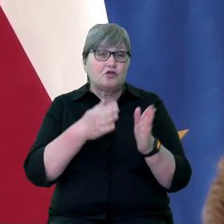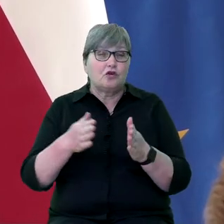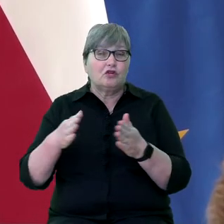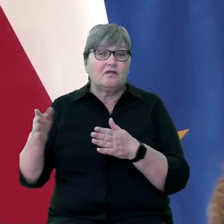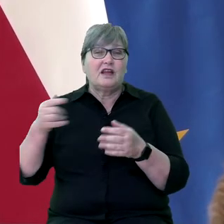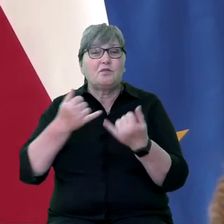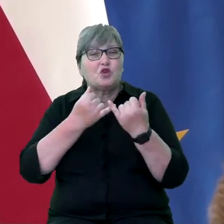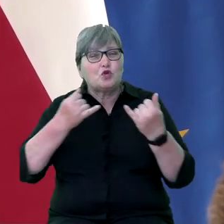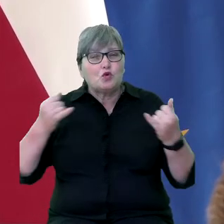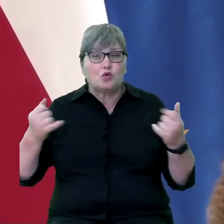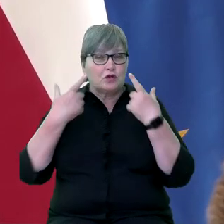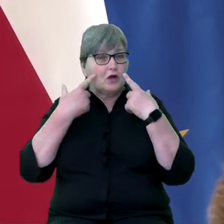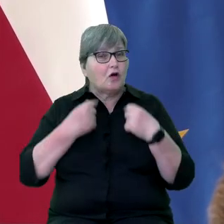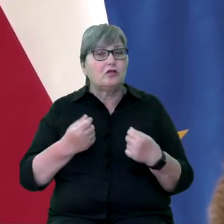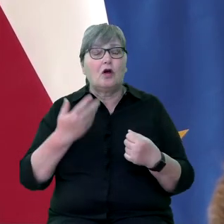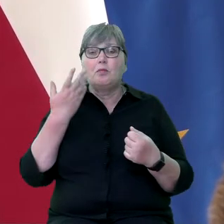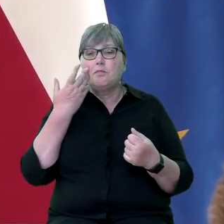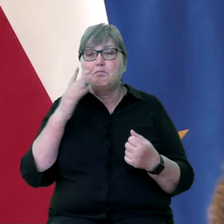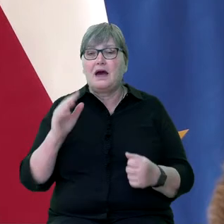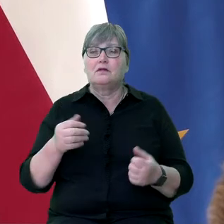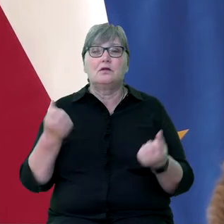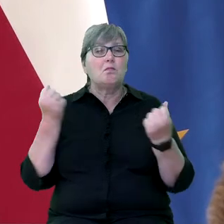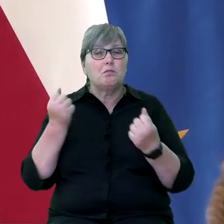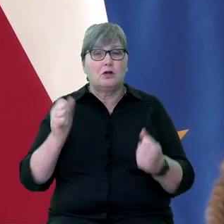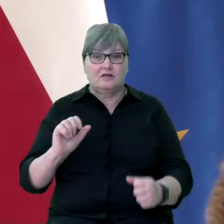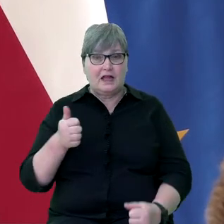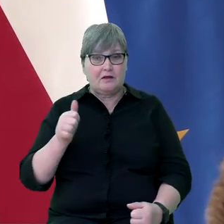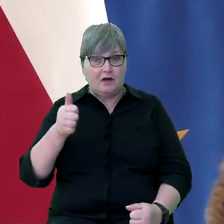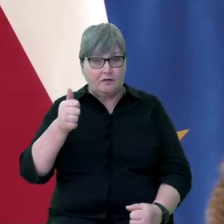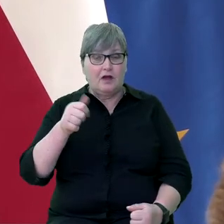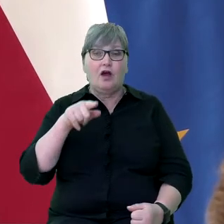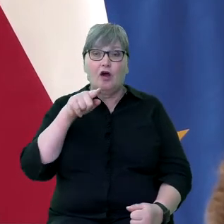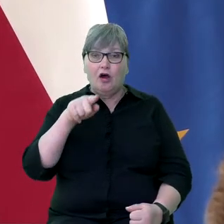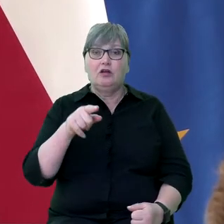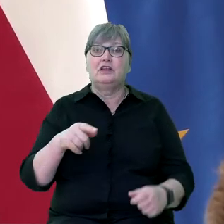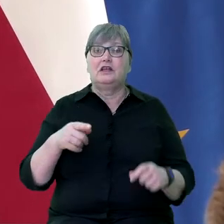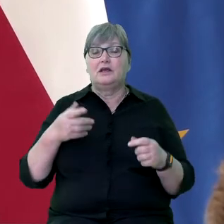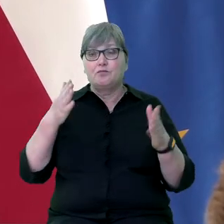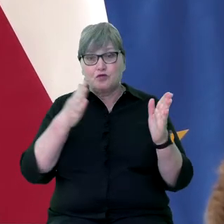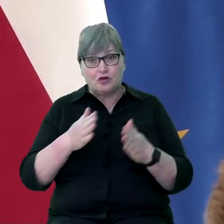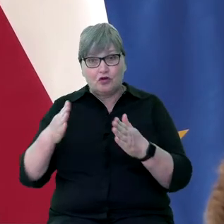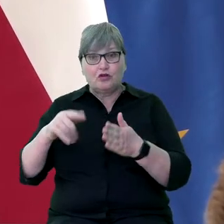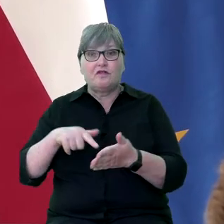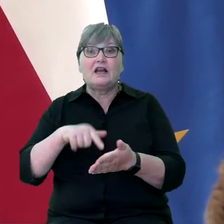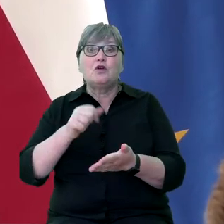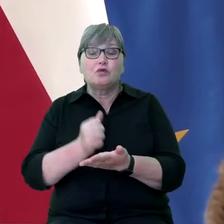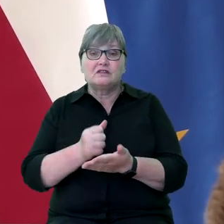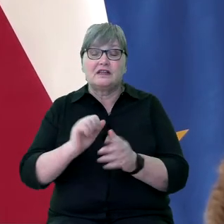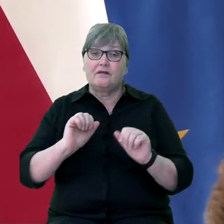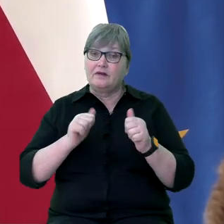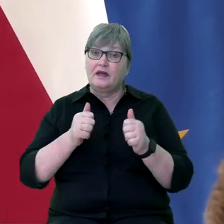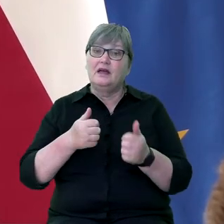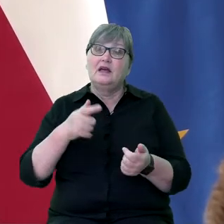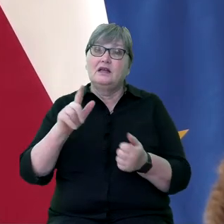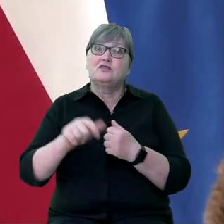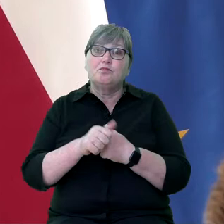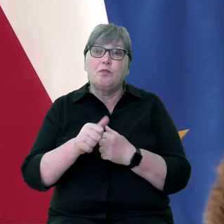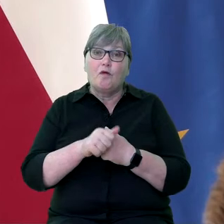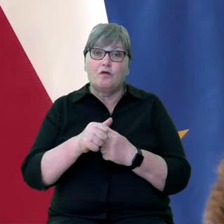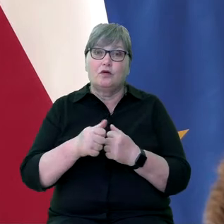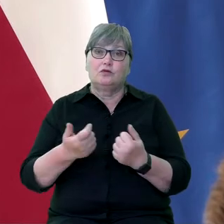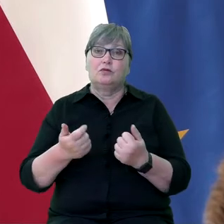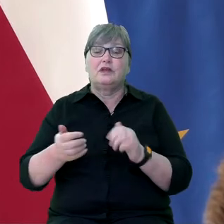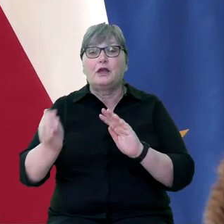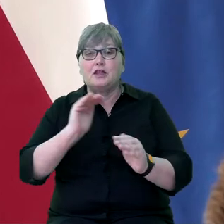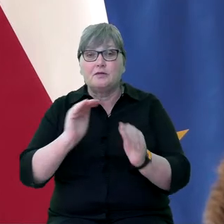wykwalifikowanych urzędników mianowanych, kierujących się etosem patrioty, lojalnego obywatela Rzeczypospolitej oraz stale